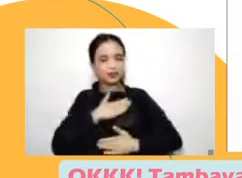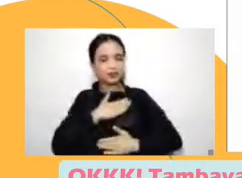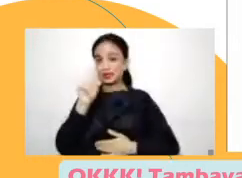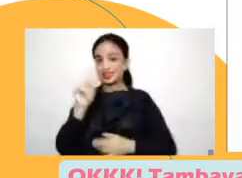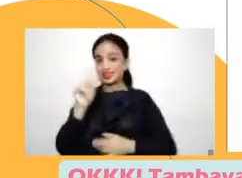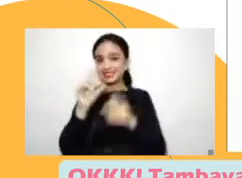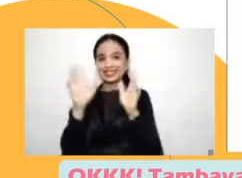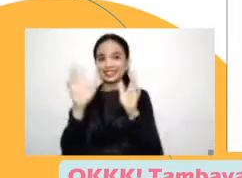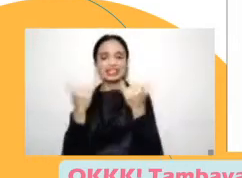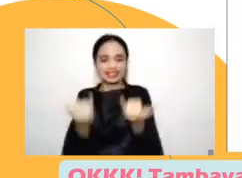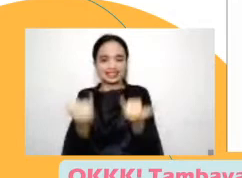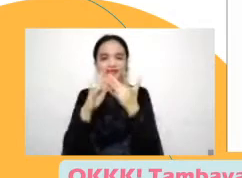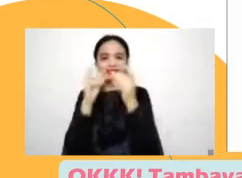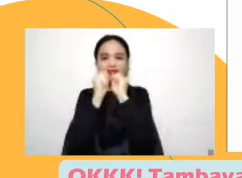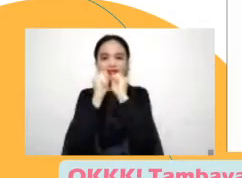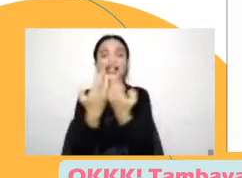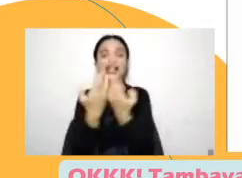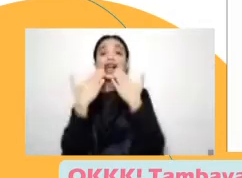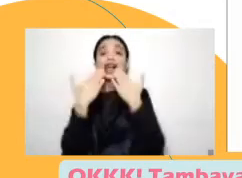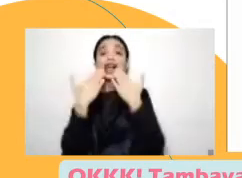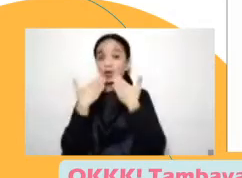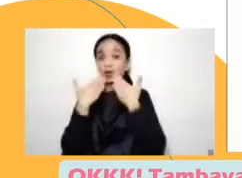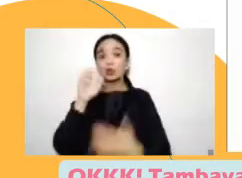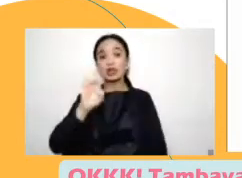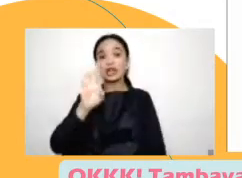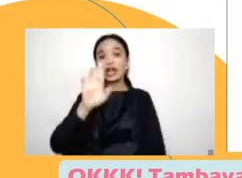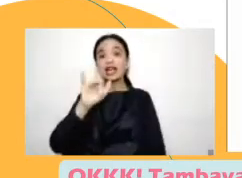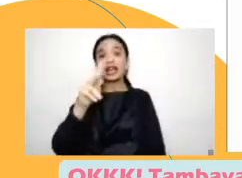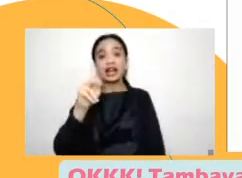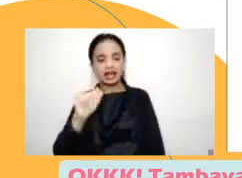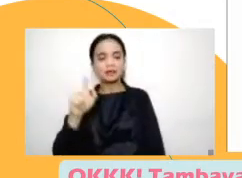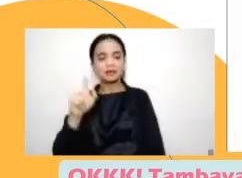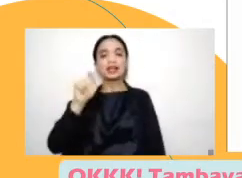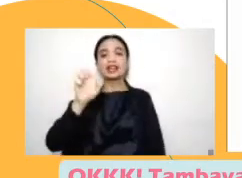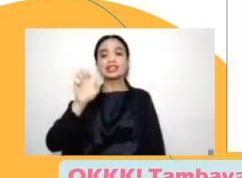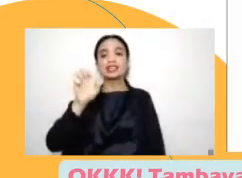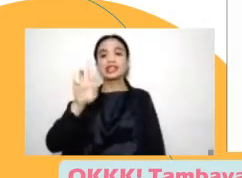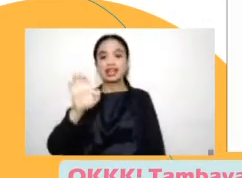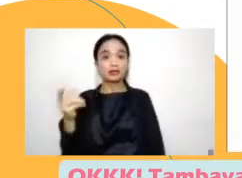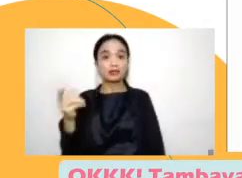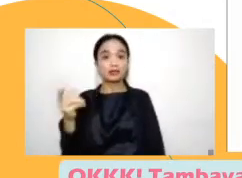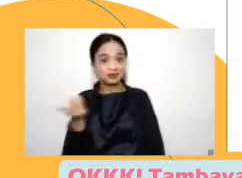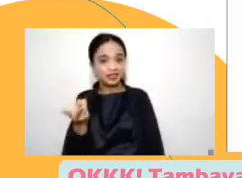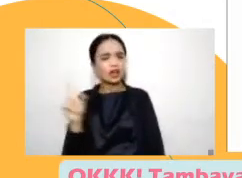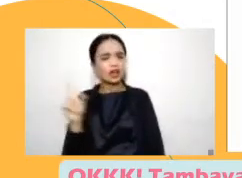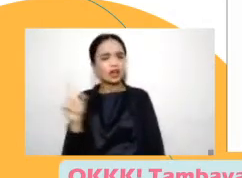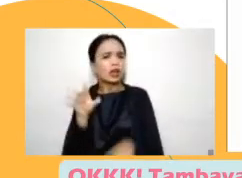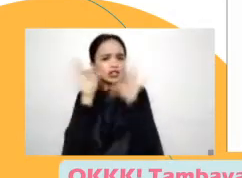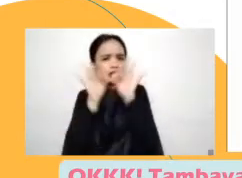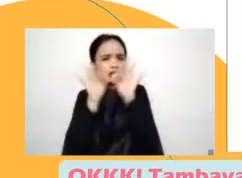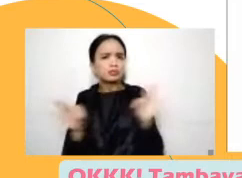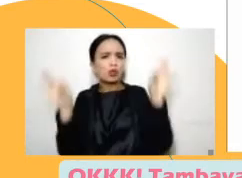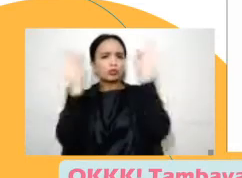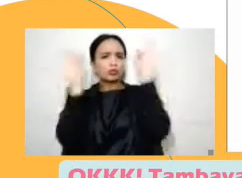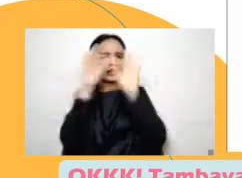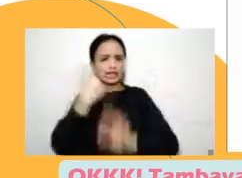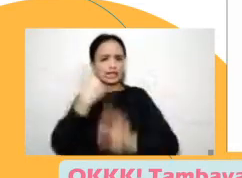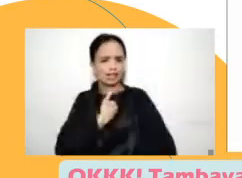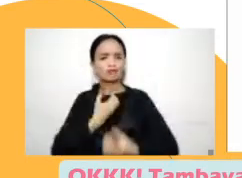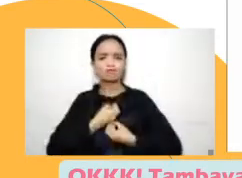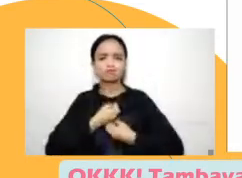ngayon. Salamat kay Ate Erica and Ate Tere. Ba, yung kahalagahan ng